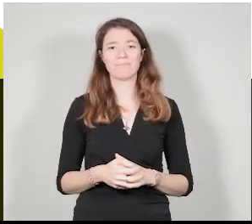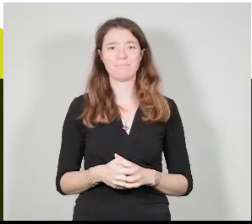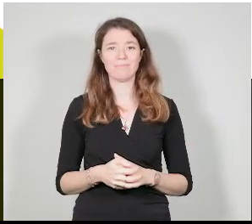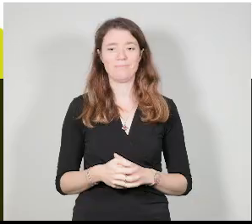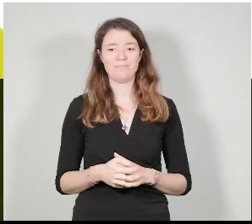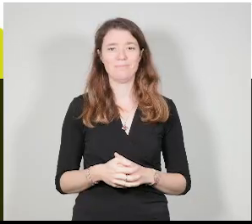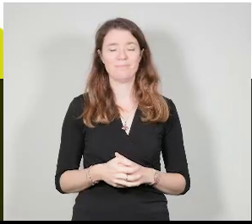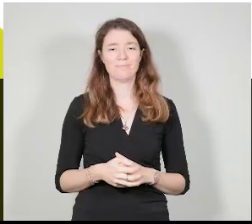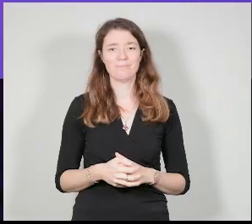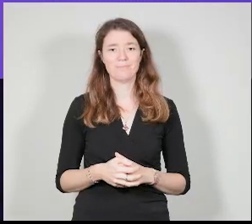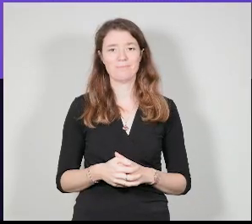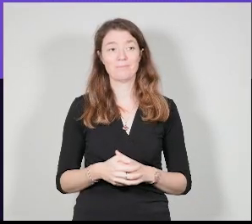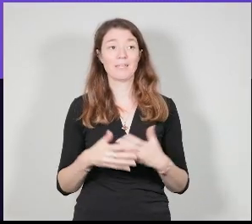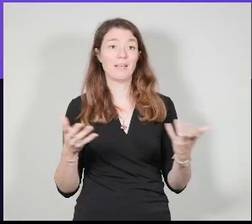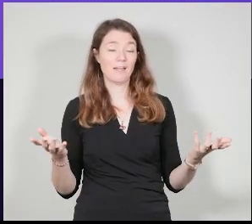Mais en fait,